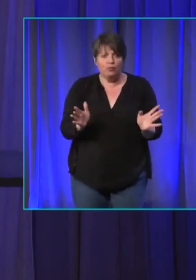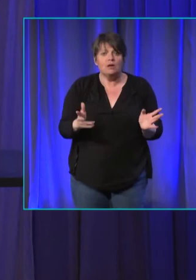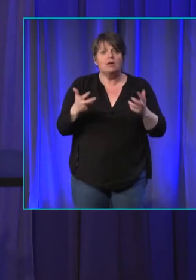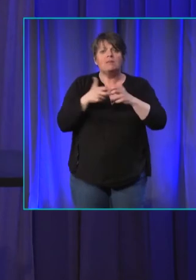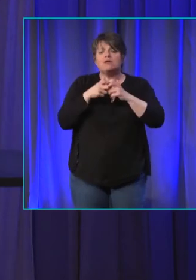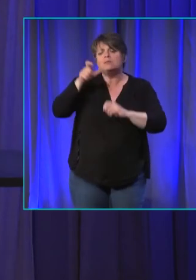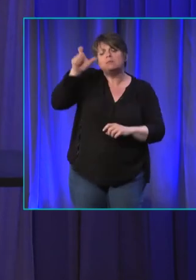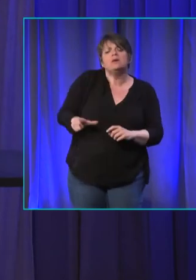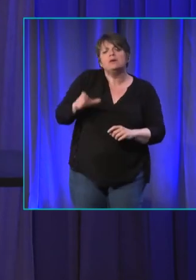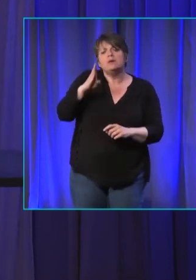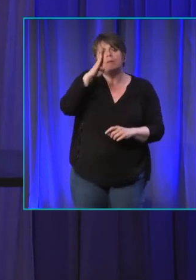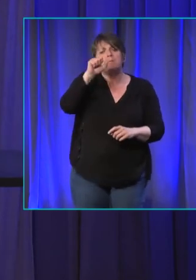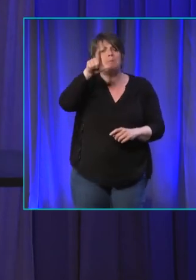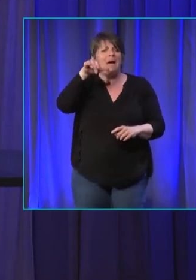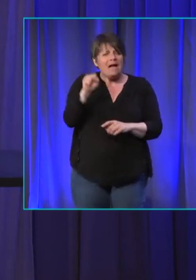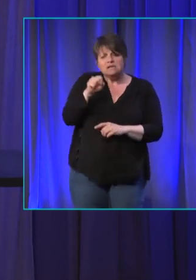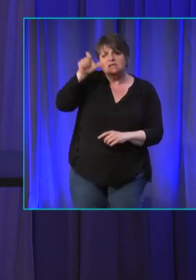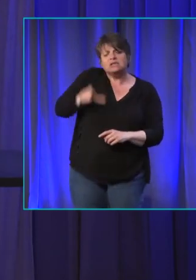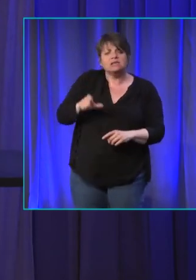Simone Biles, qui a été